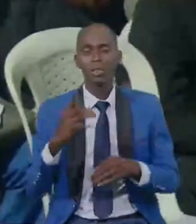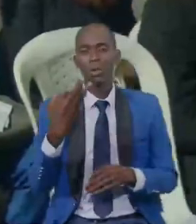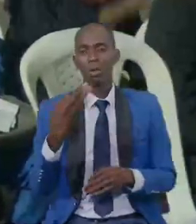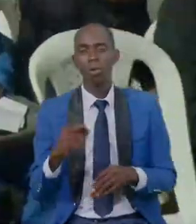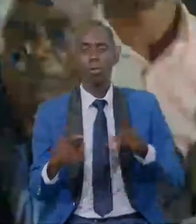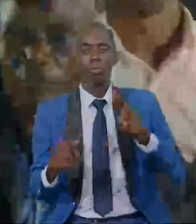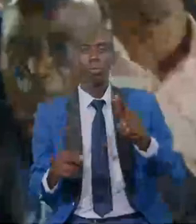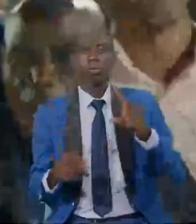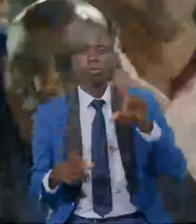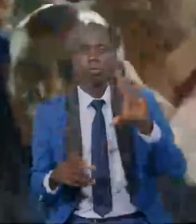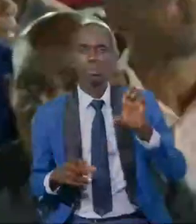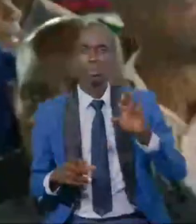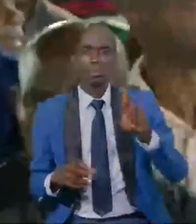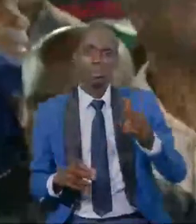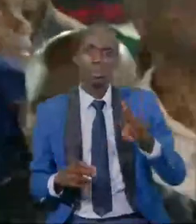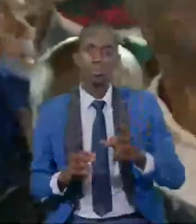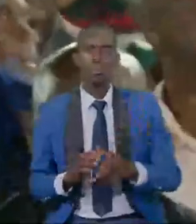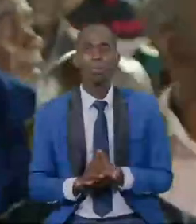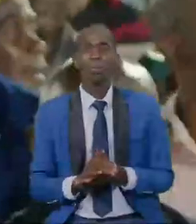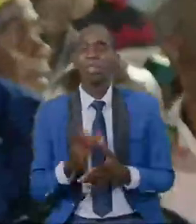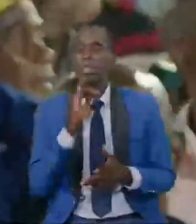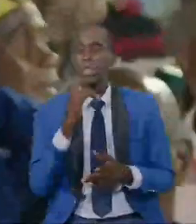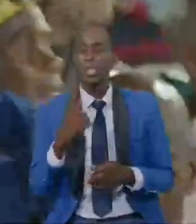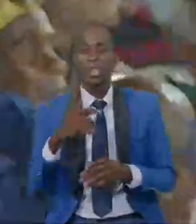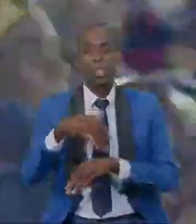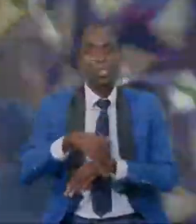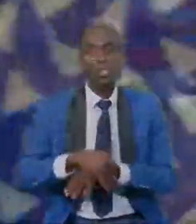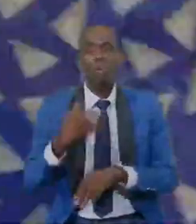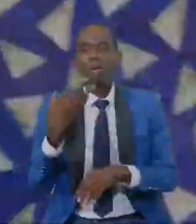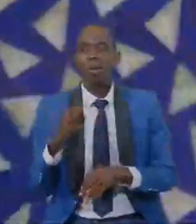C'est la nuit de guérir